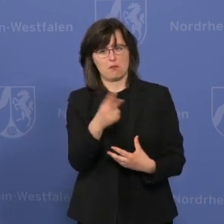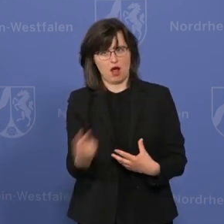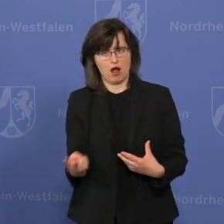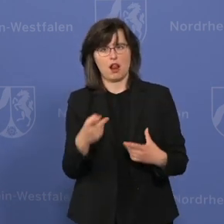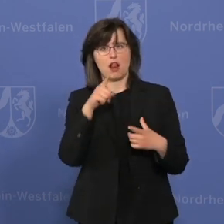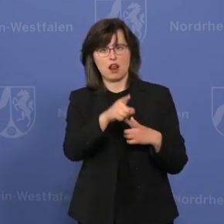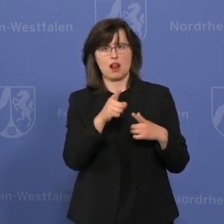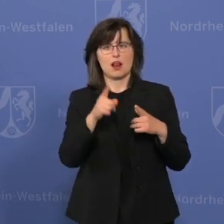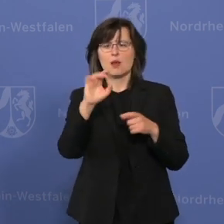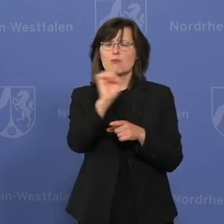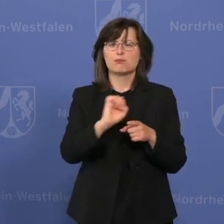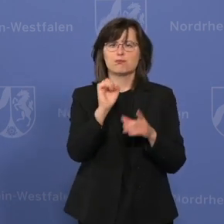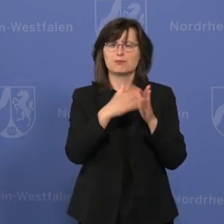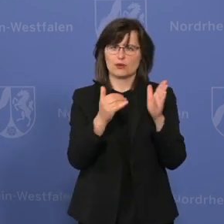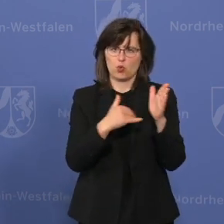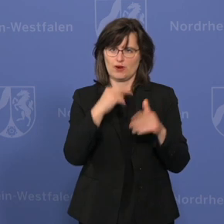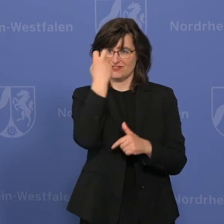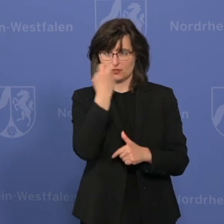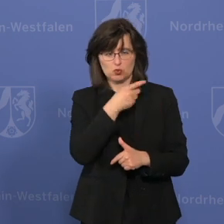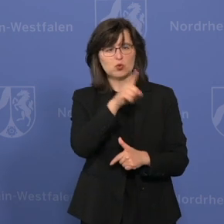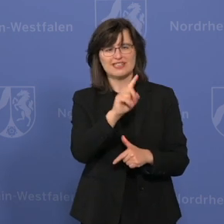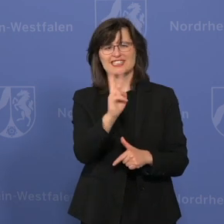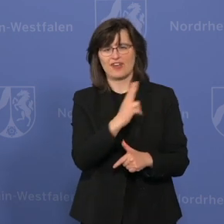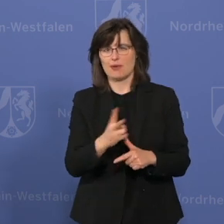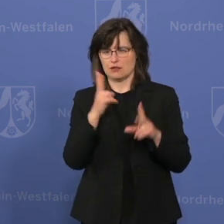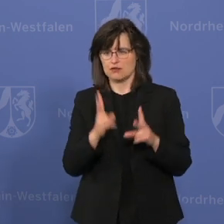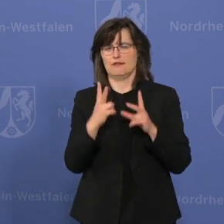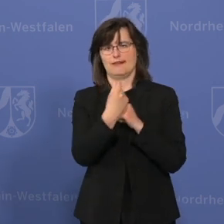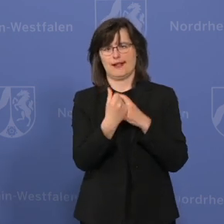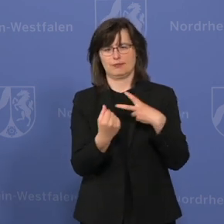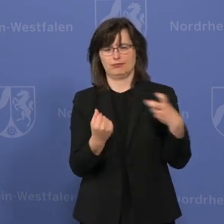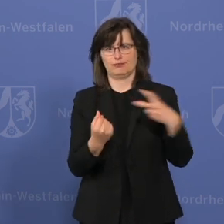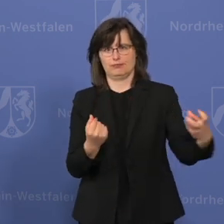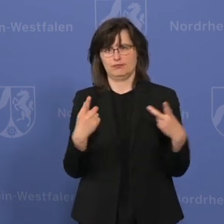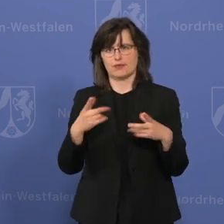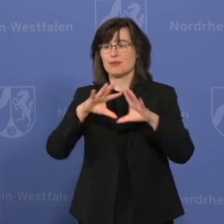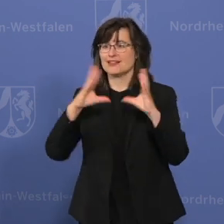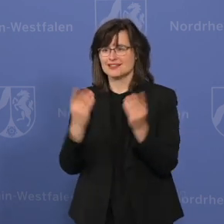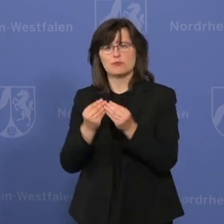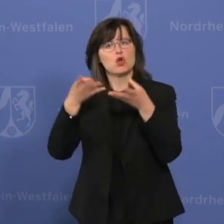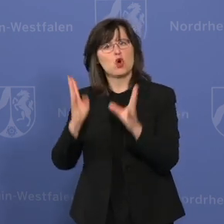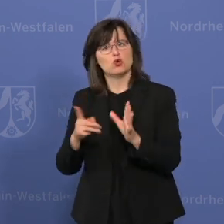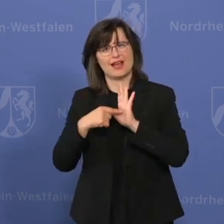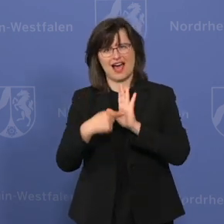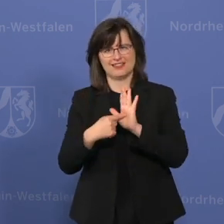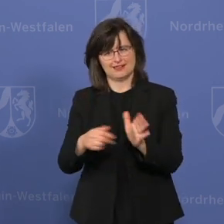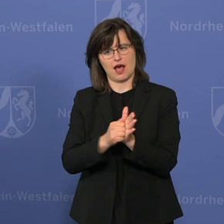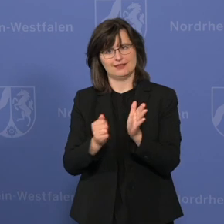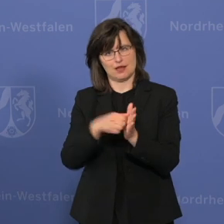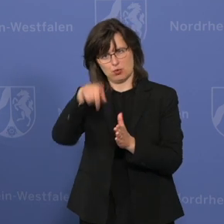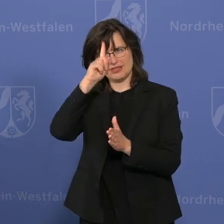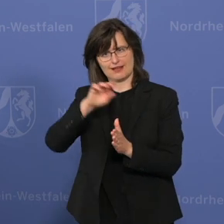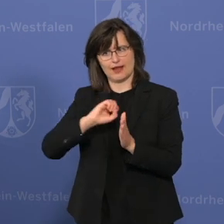diesem Betrugsversuchen mit der Soforthilfe. Gleichzeitig sind 900 Anzeigen insgesamt gestellt worden. Wie erklären